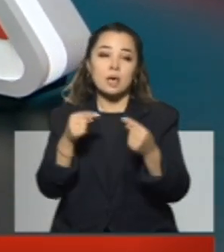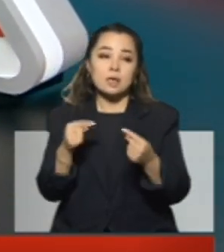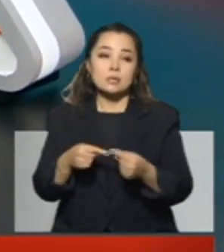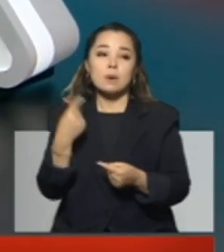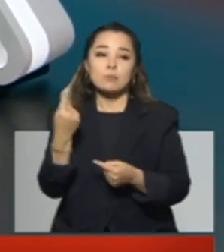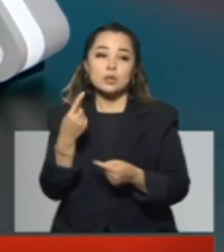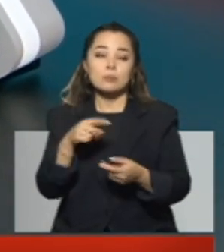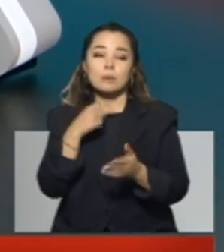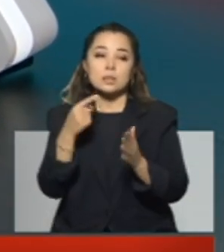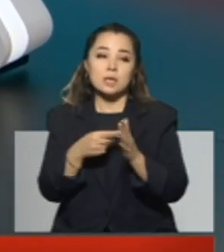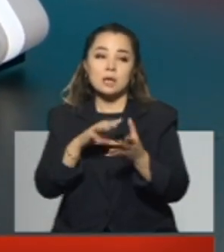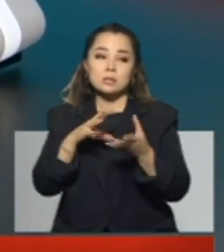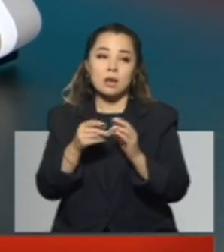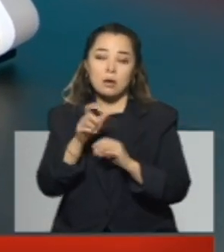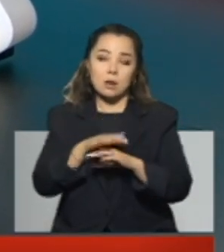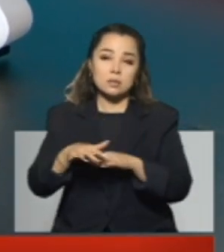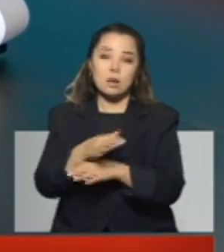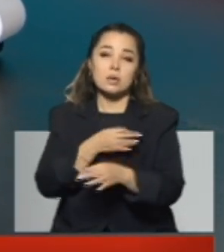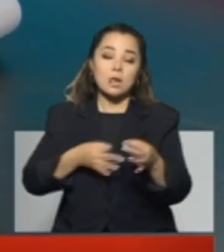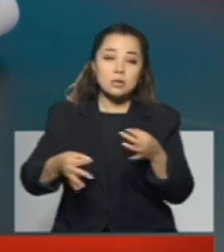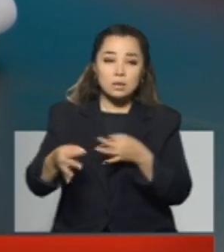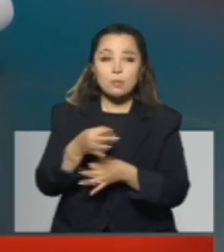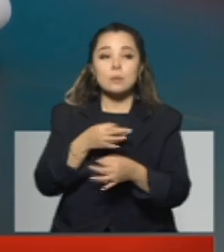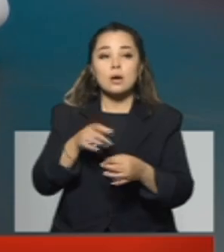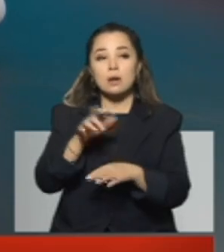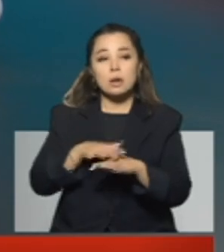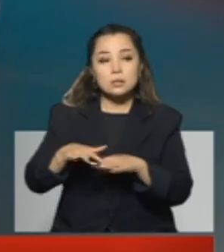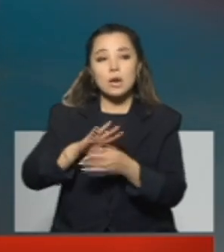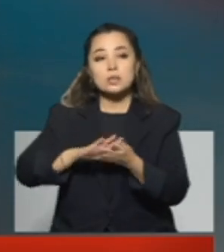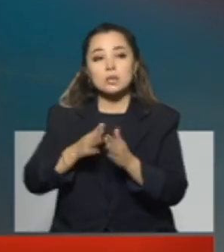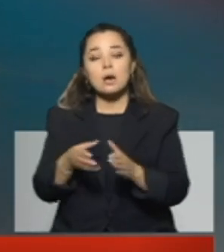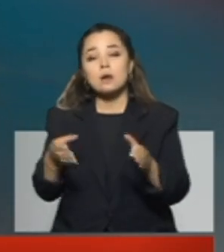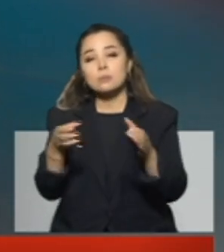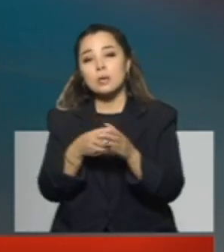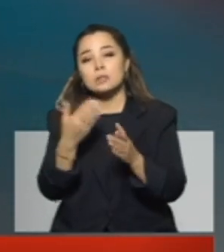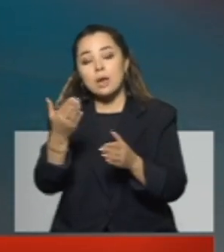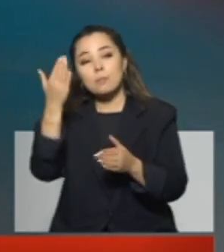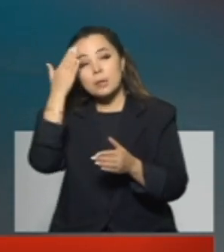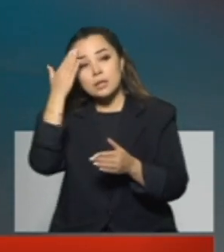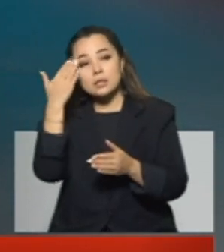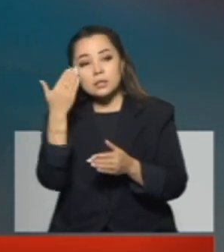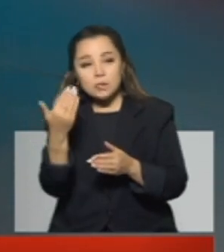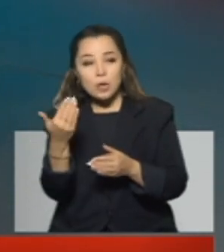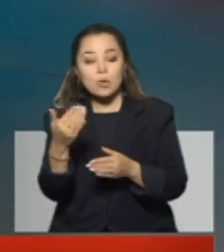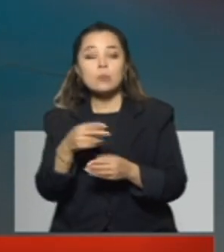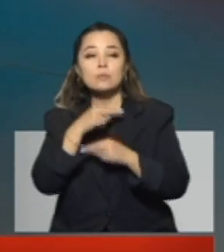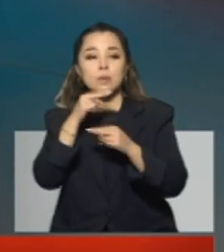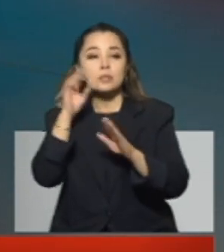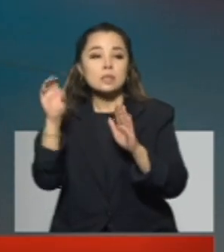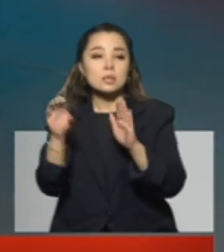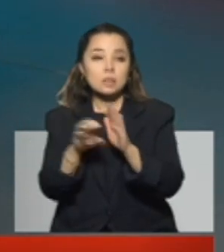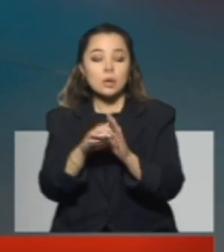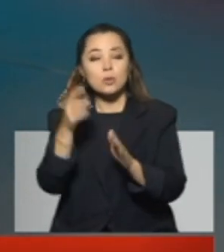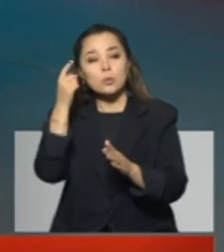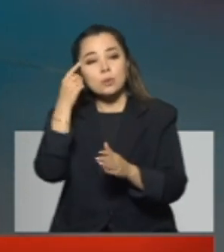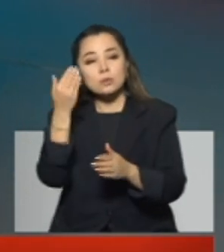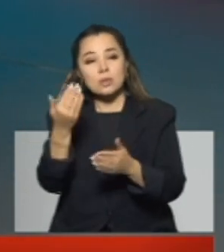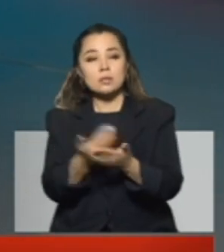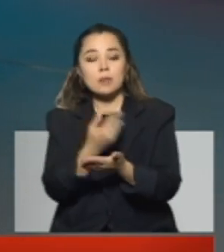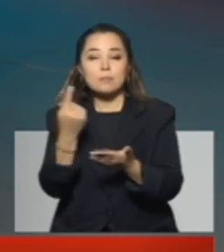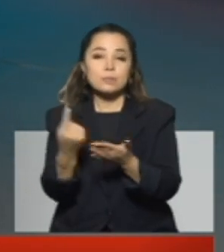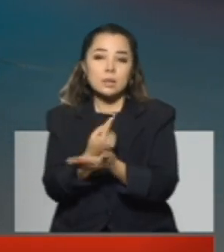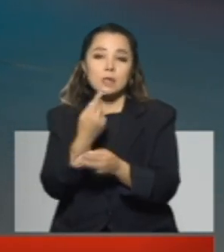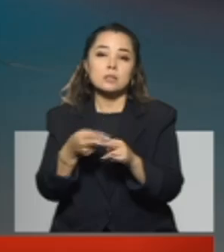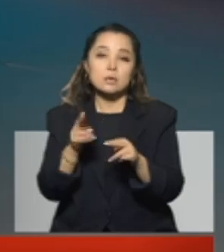бір мәселені халықпен талқылап, халықтың жаңағы пікіріне құлақ асу деген мен ойымша жаңағы алғашқы